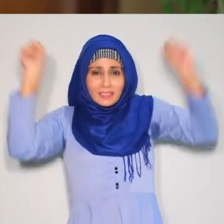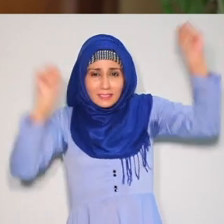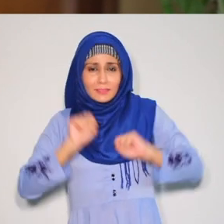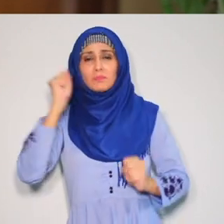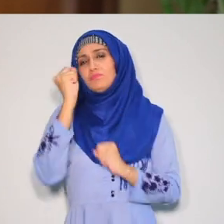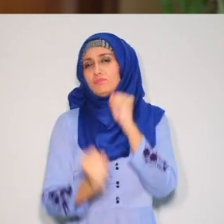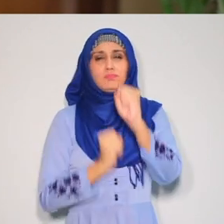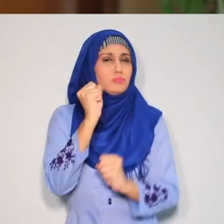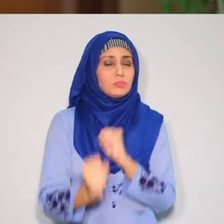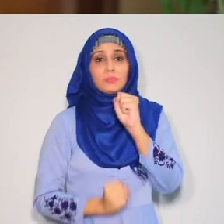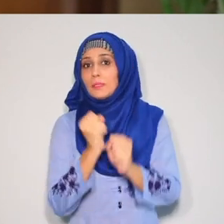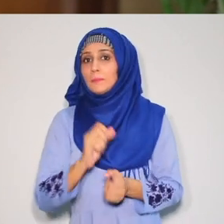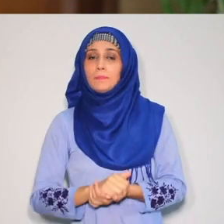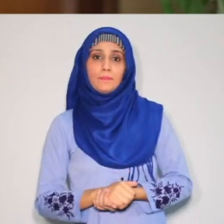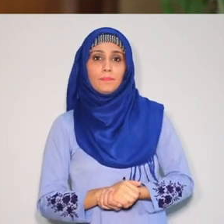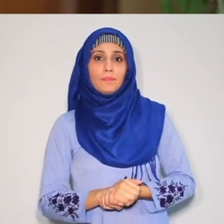और दौड़ लगाते।